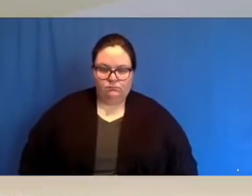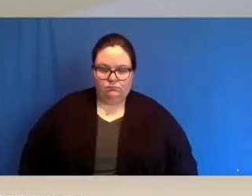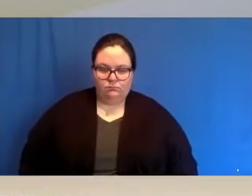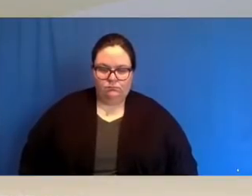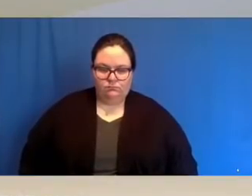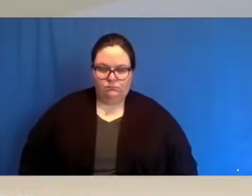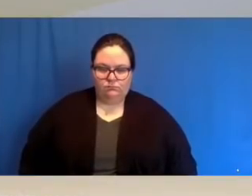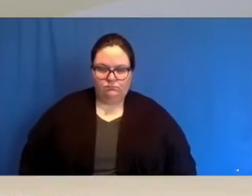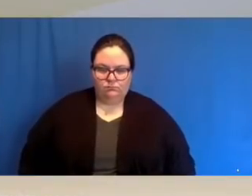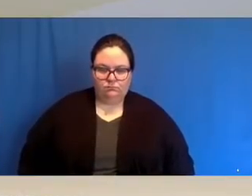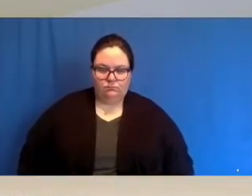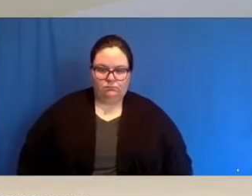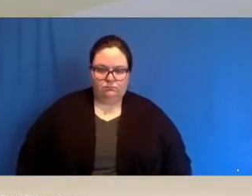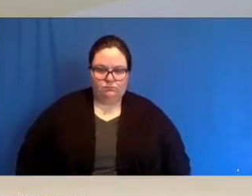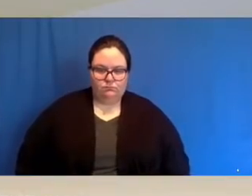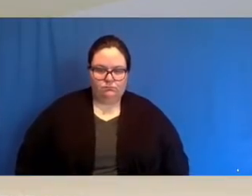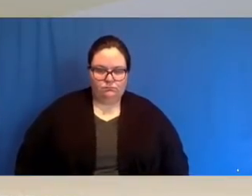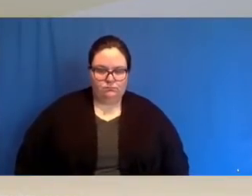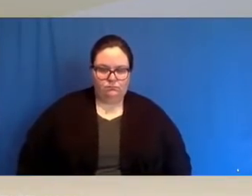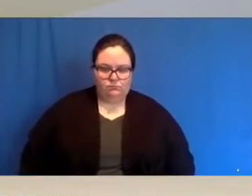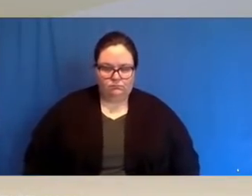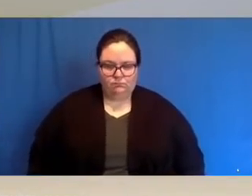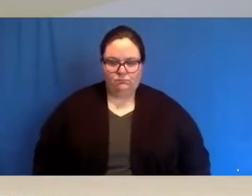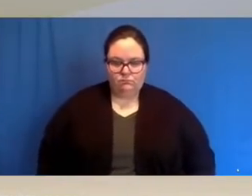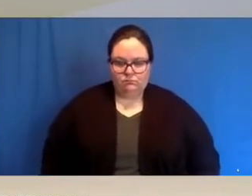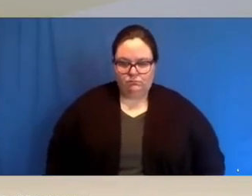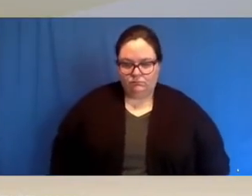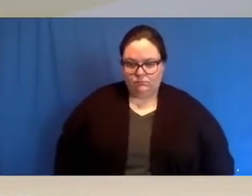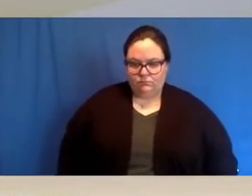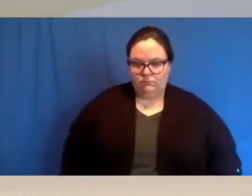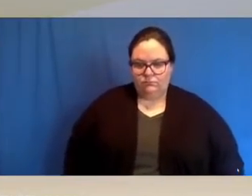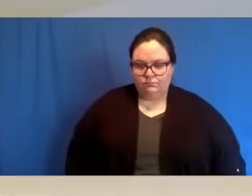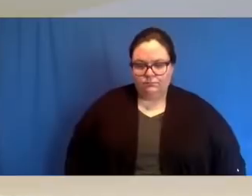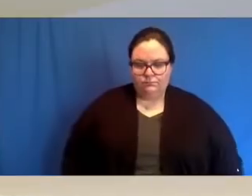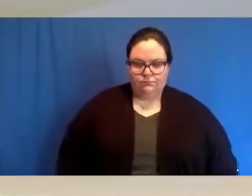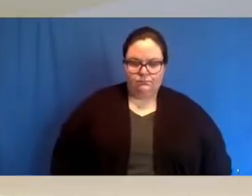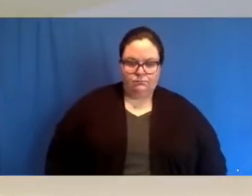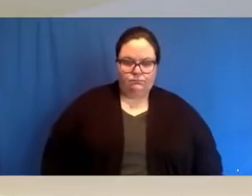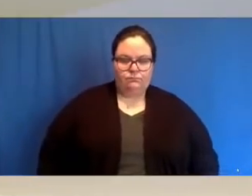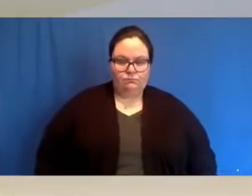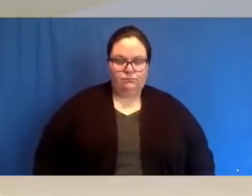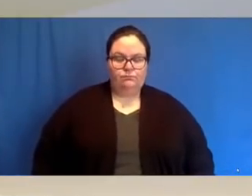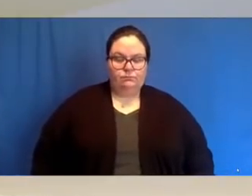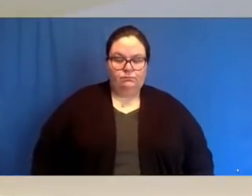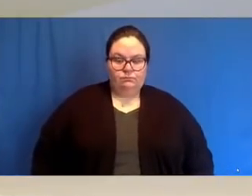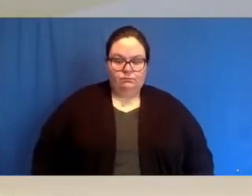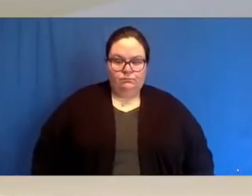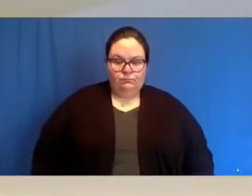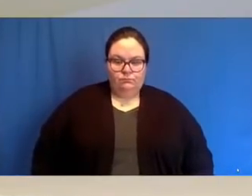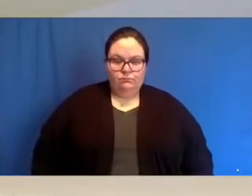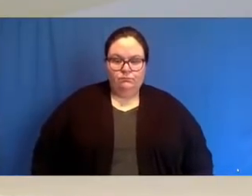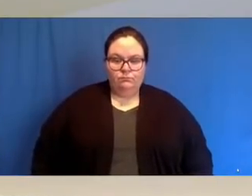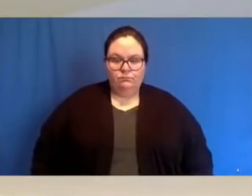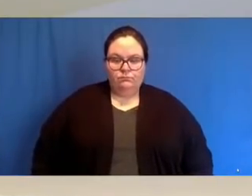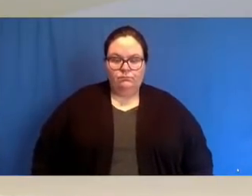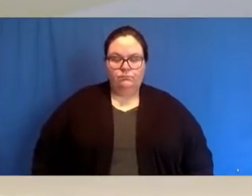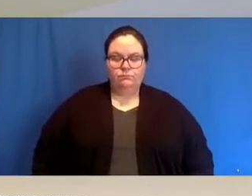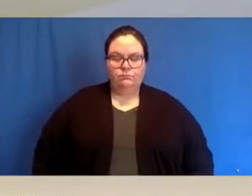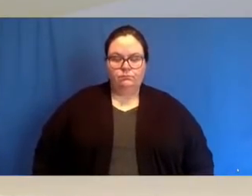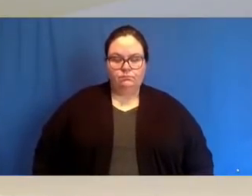National Advisory Committee on Immunization. Et puis, ils regardent l'évidence, la